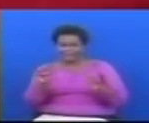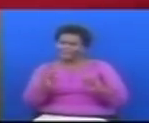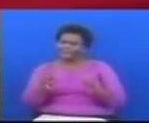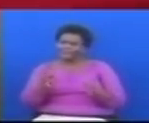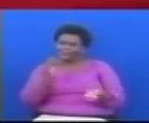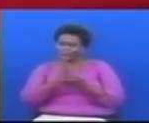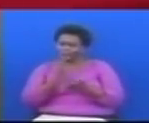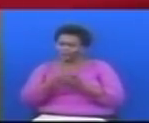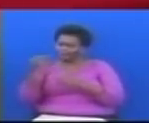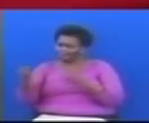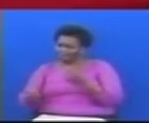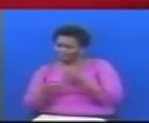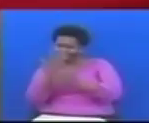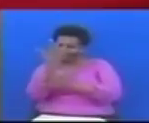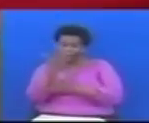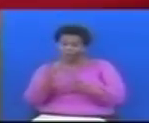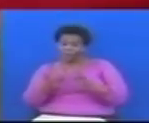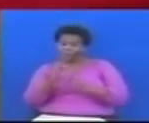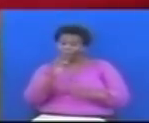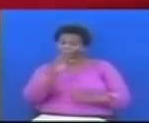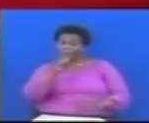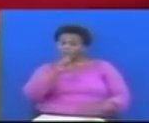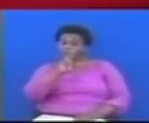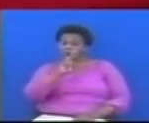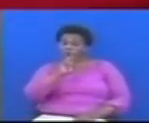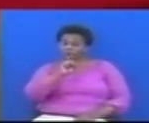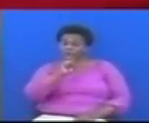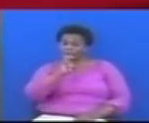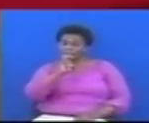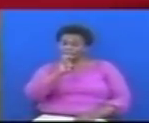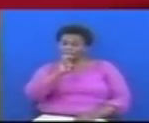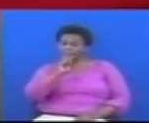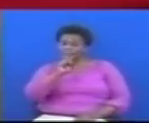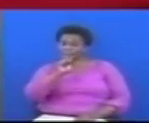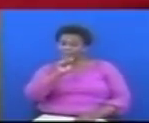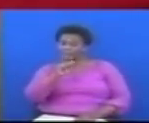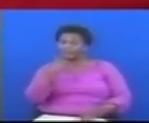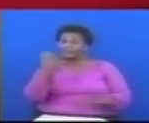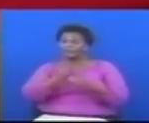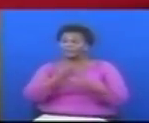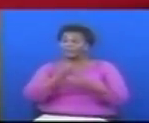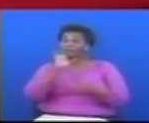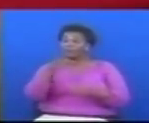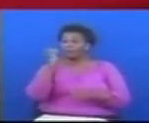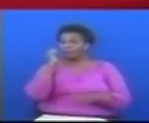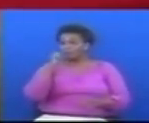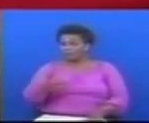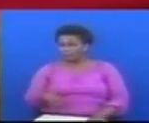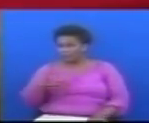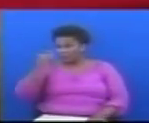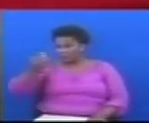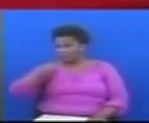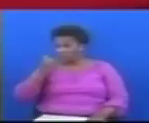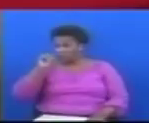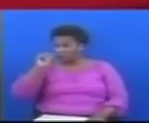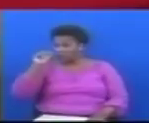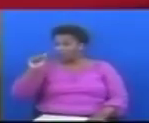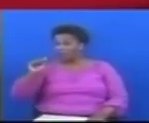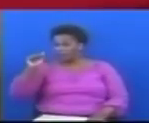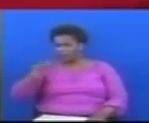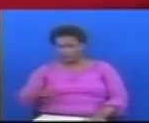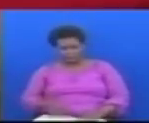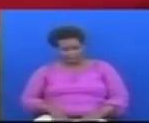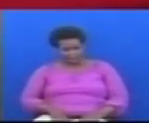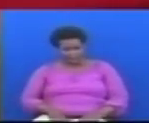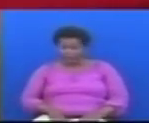katika kata ya Rusesa ulifanyika 2018 mwezi wa 8. Ni wazi kabisa kulikuwa na changamoto ya mkandarasi